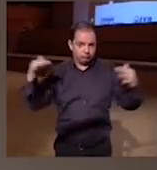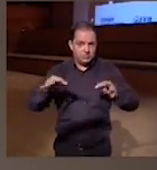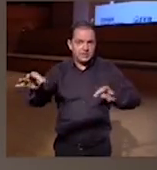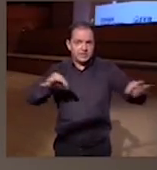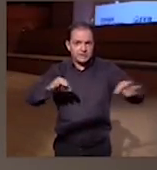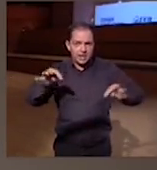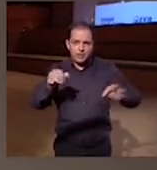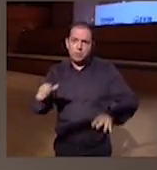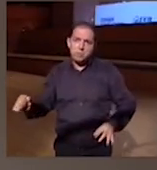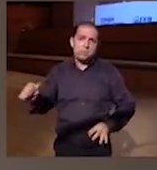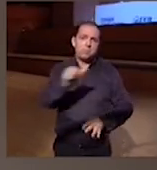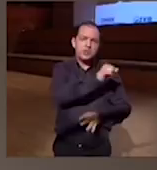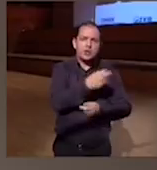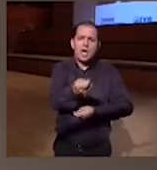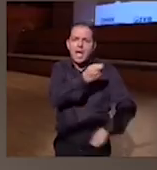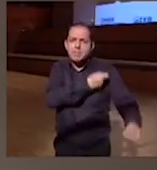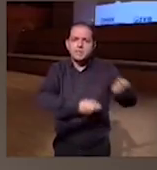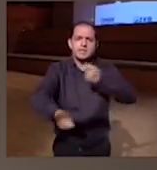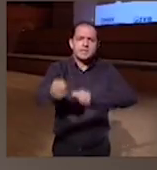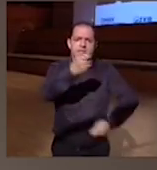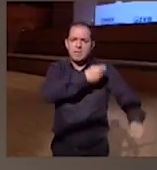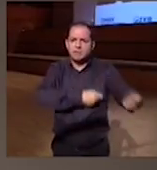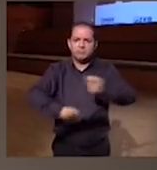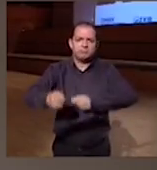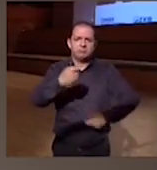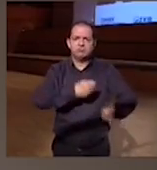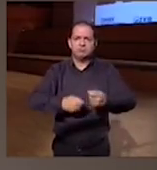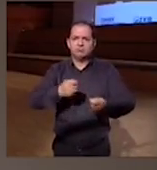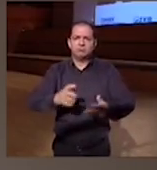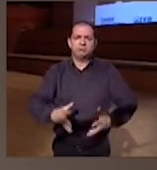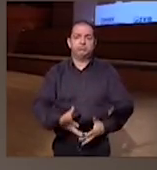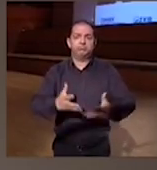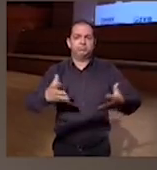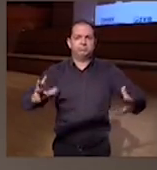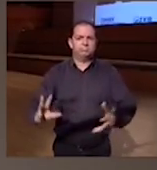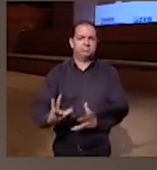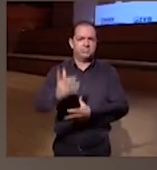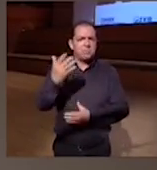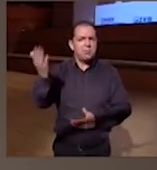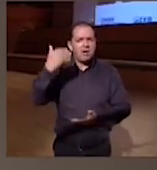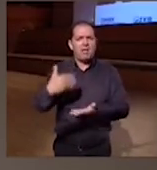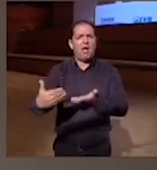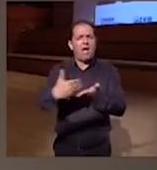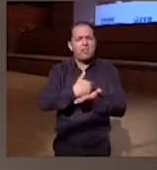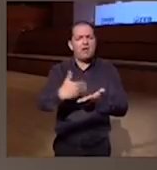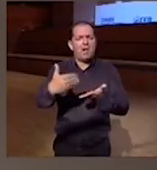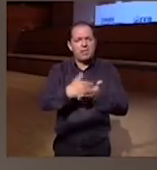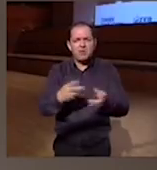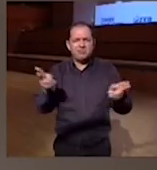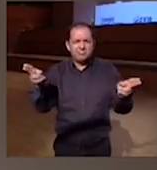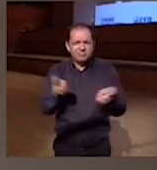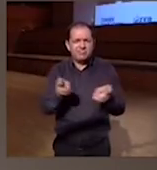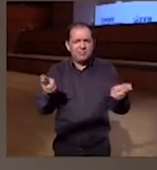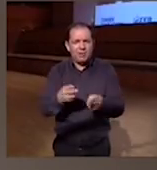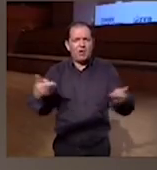επιστροφής μας στο οικονομικό γίγνεσθε, να διορθώσουμε τις αδικίες της κρίσης και να οικοδομήσουμε το μέλλον